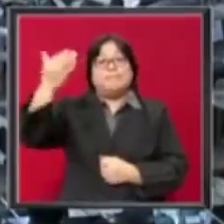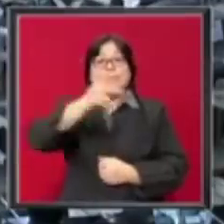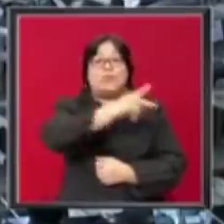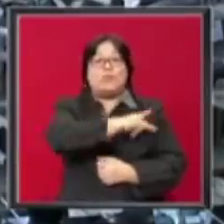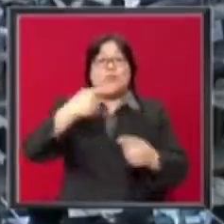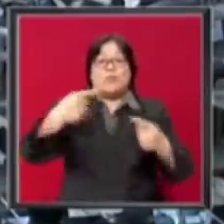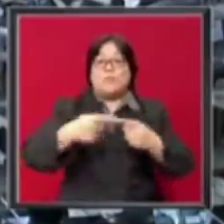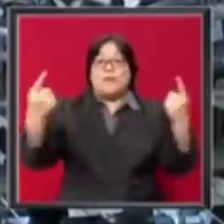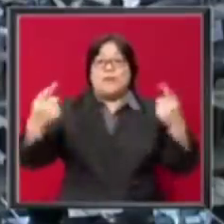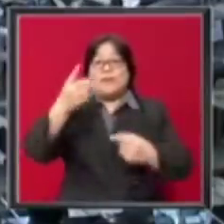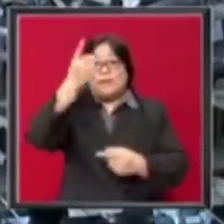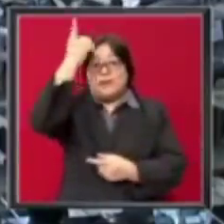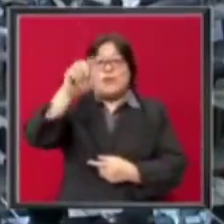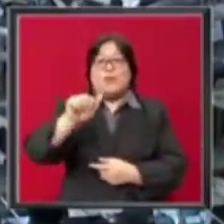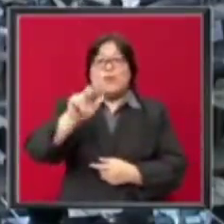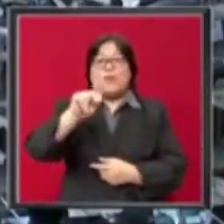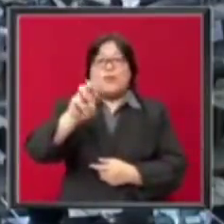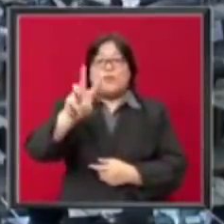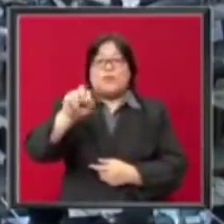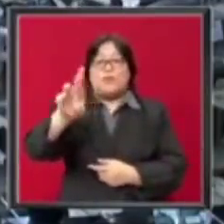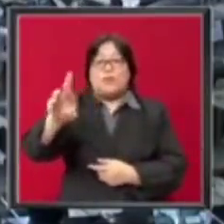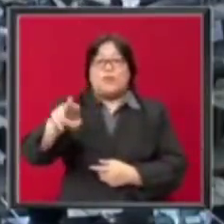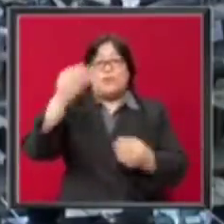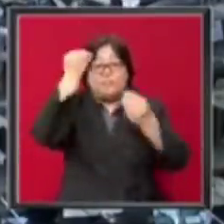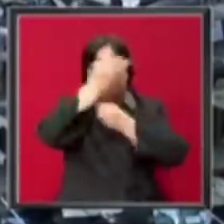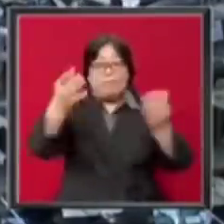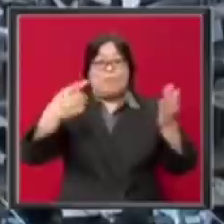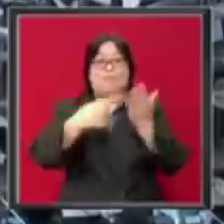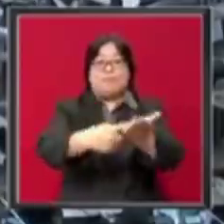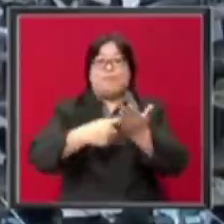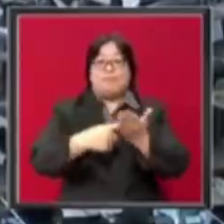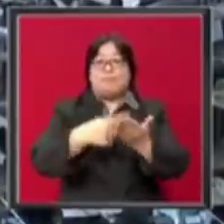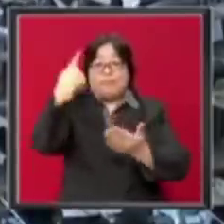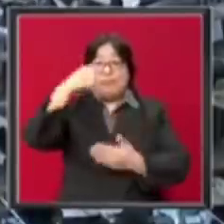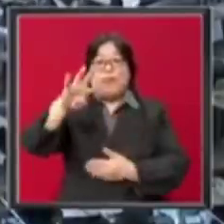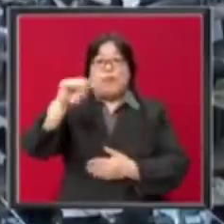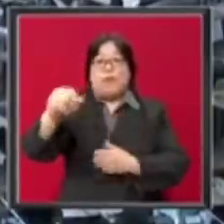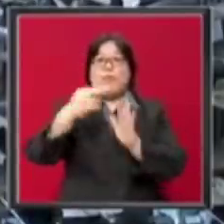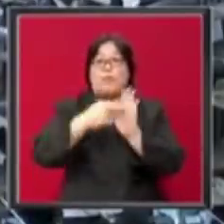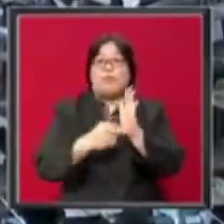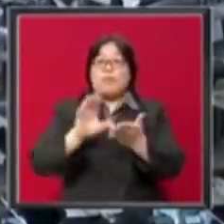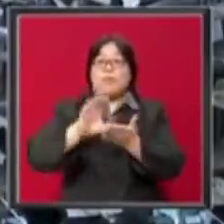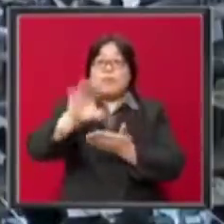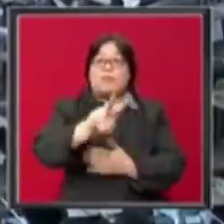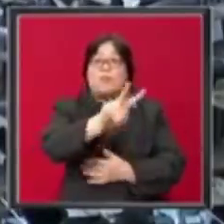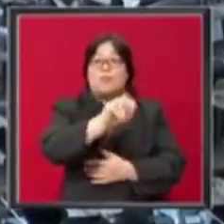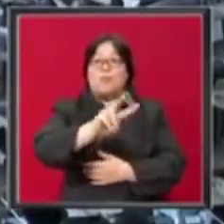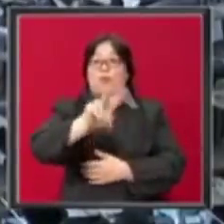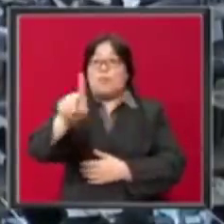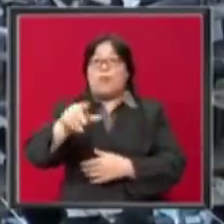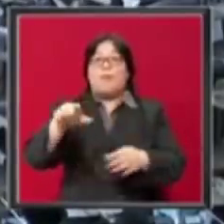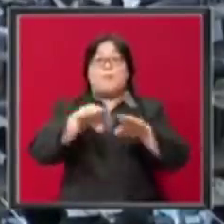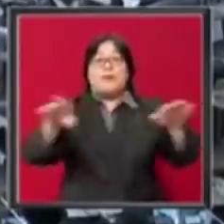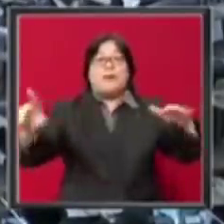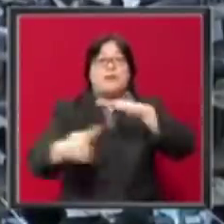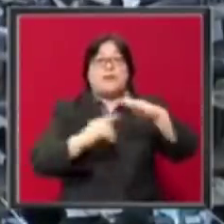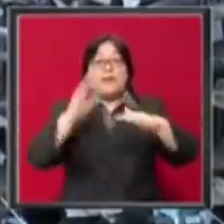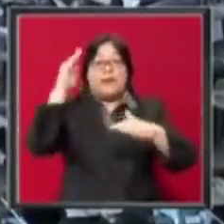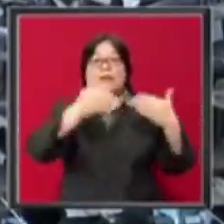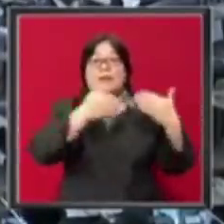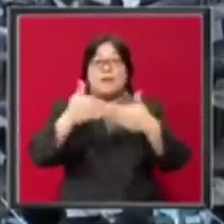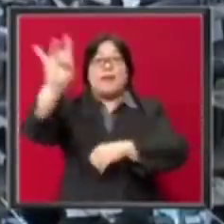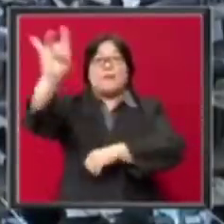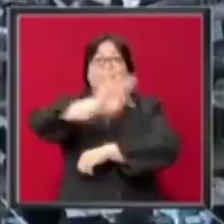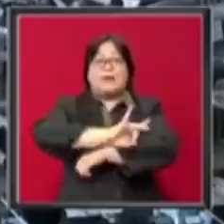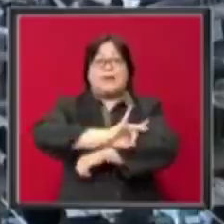di dalam perkara itu, kalau pagi dibuat sanitasi, pasal apa kita tidak boleh berhentikan pada satu pukul satu, sanitize dewan ni